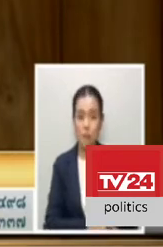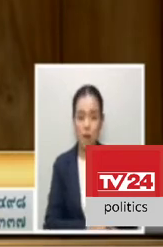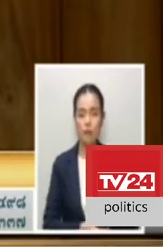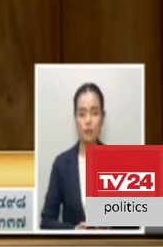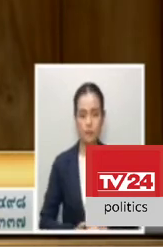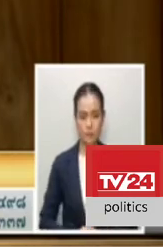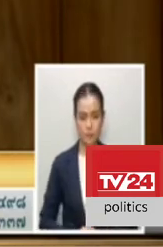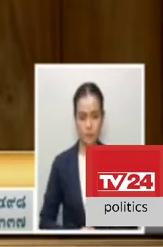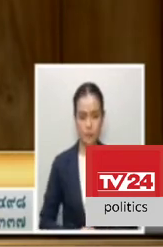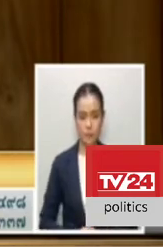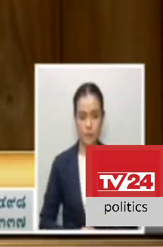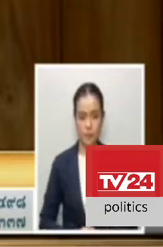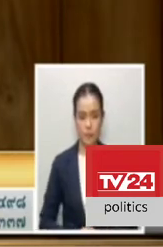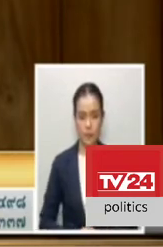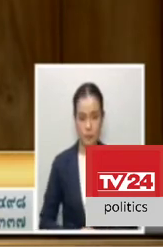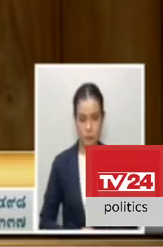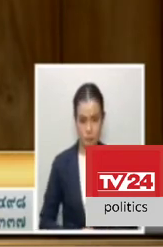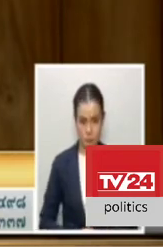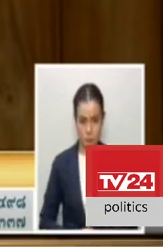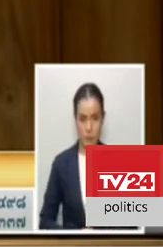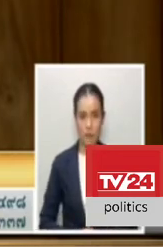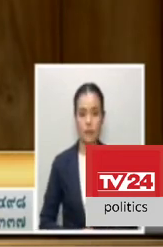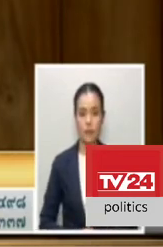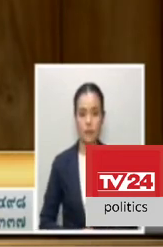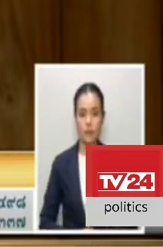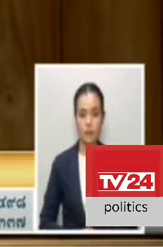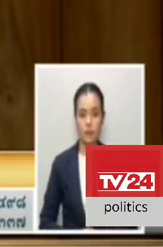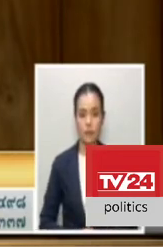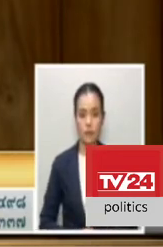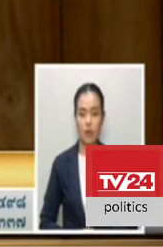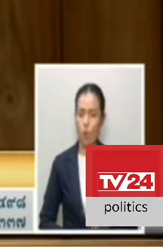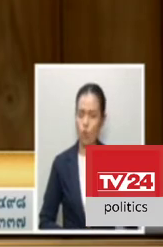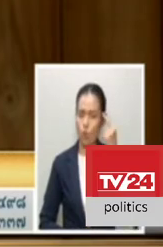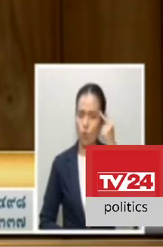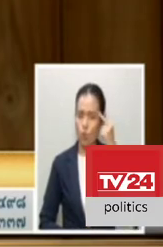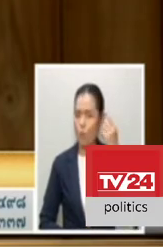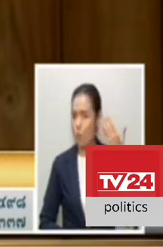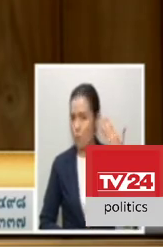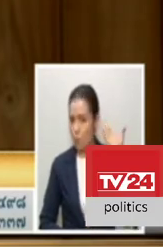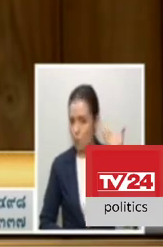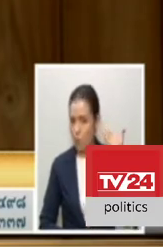ะฮะแล้วรับรู้กันมาก่อนหน้านั้น